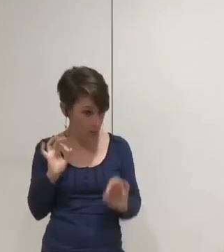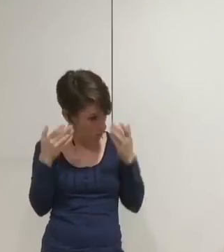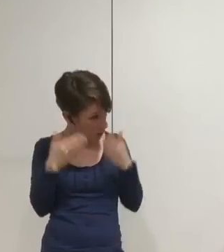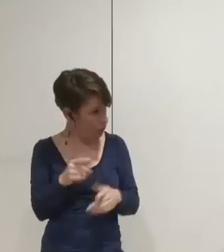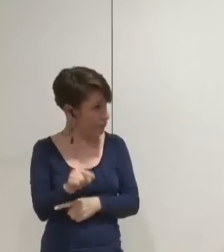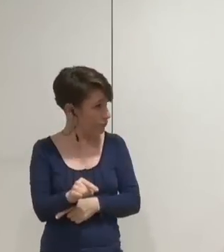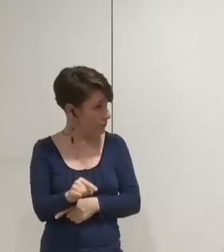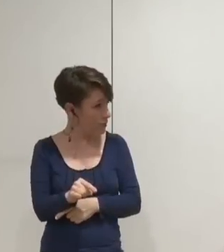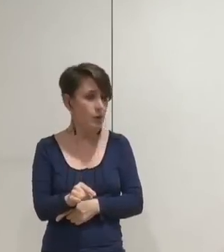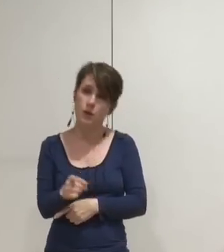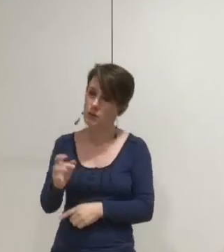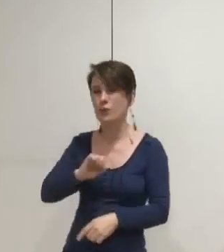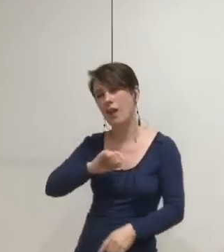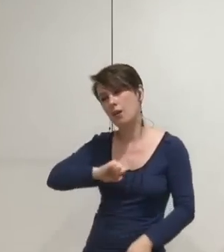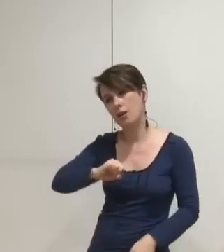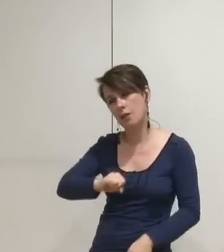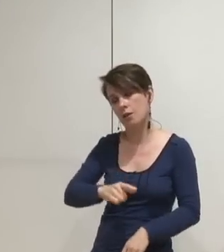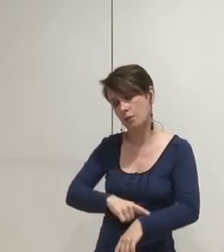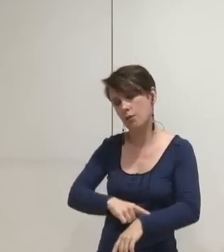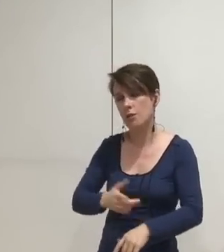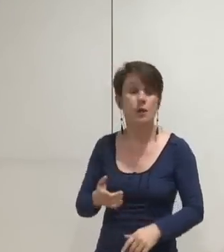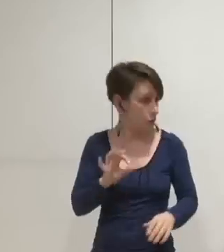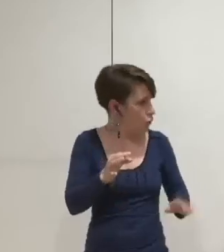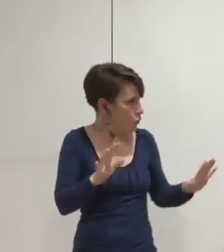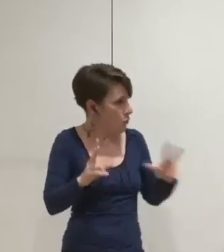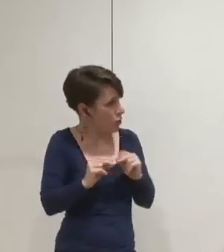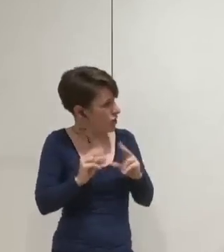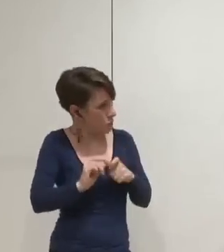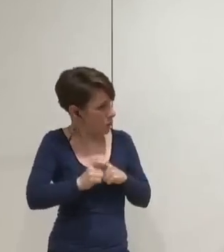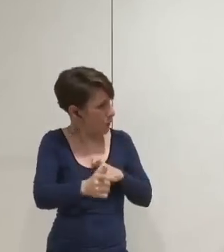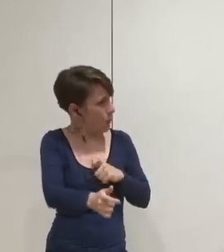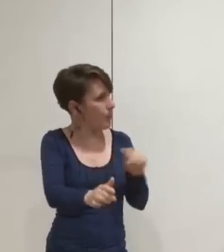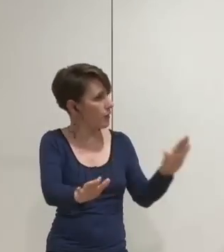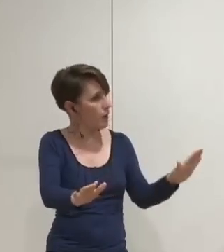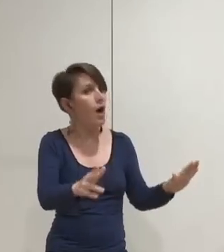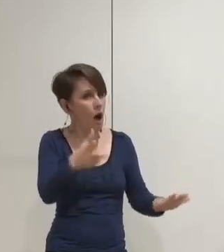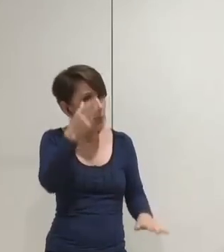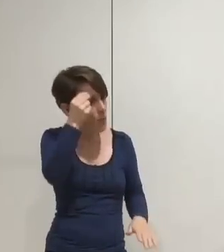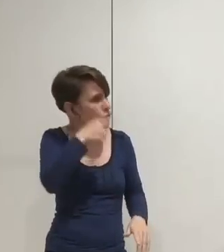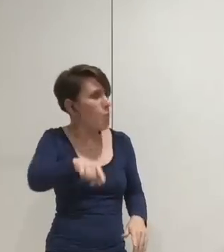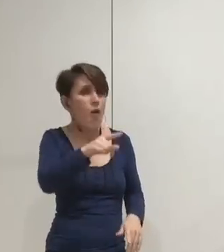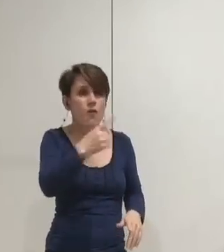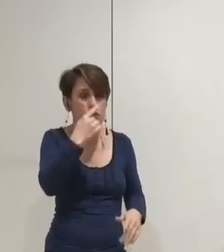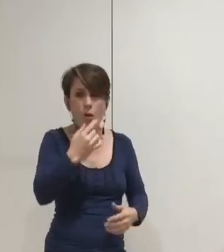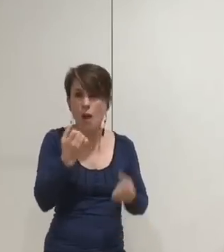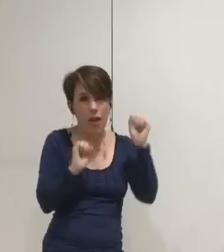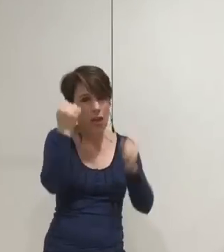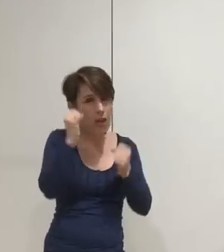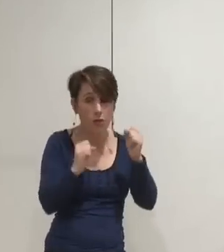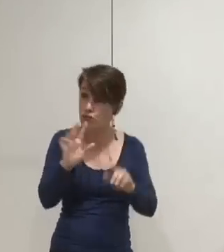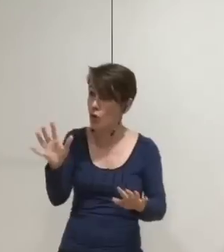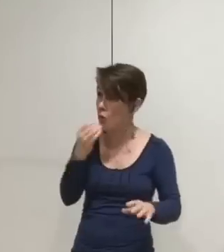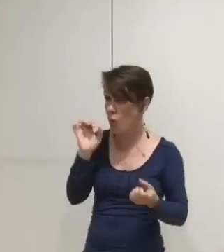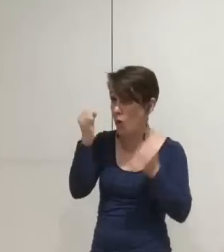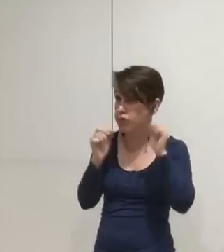avec la décision effectivement arriver au cur oui j'arrive j'arrive mais je je comprends ça vous chagrine mais j'y